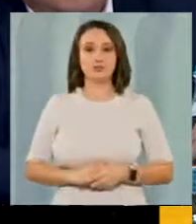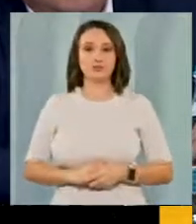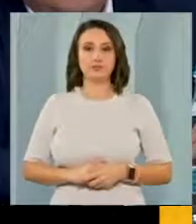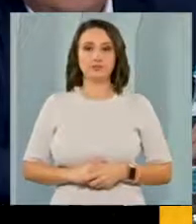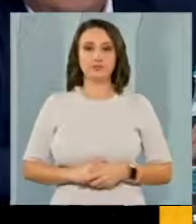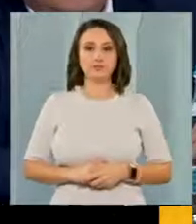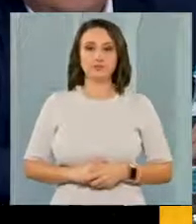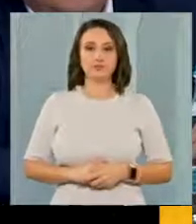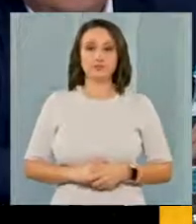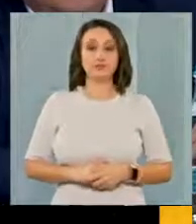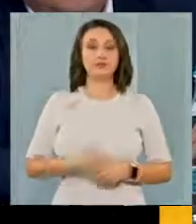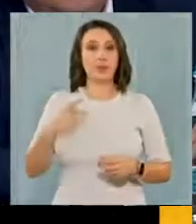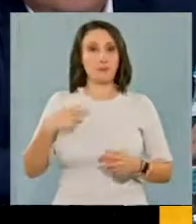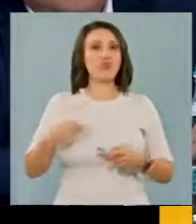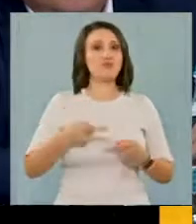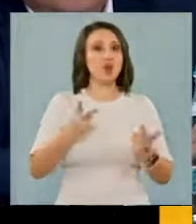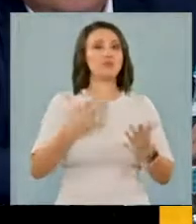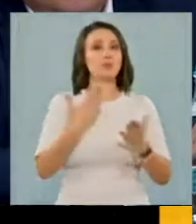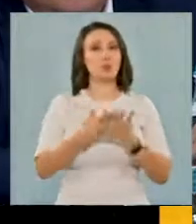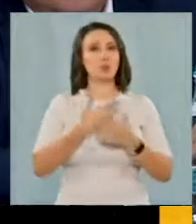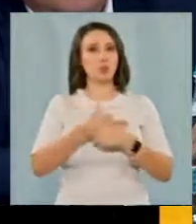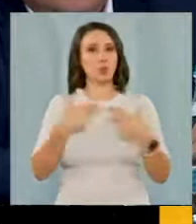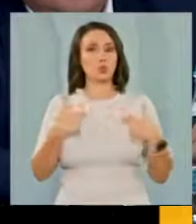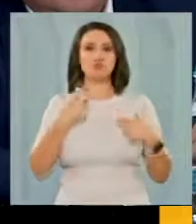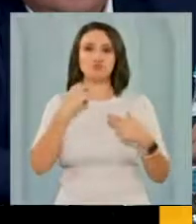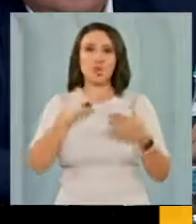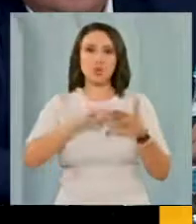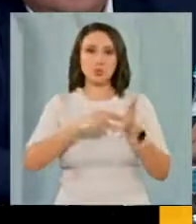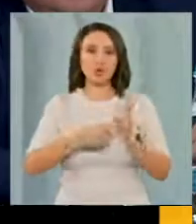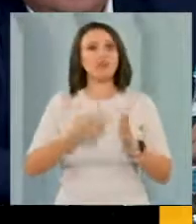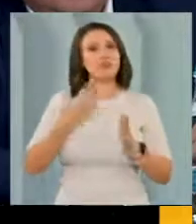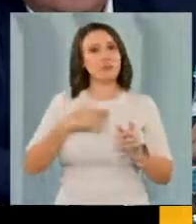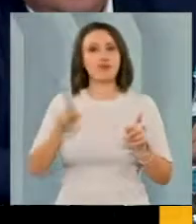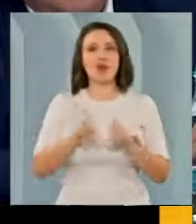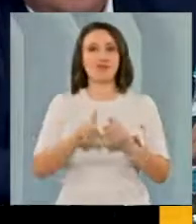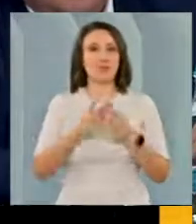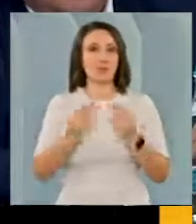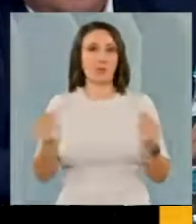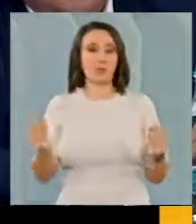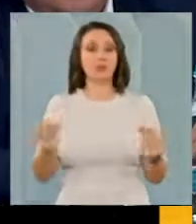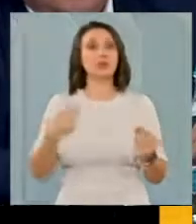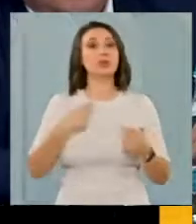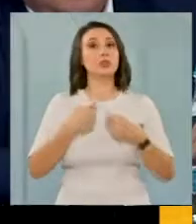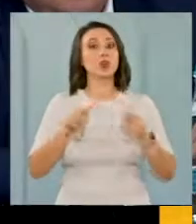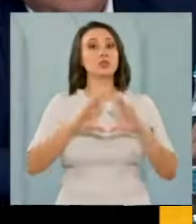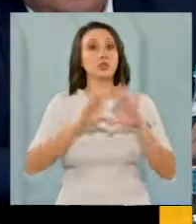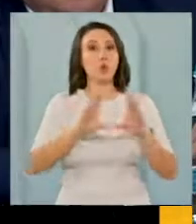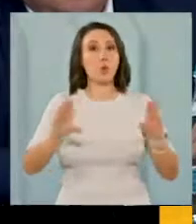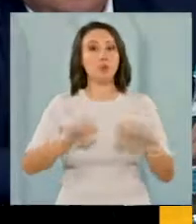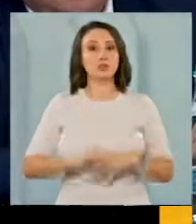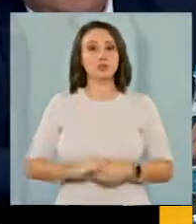am livrat către procuror să dea rezultate. Ne dorim la fel de mult ca toți românii să